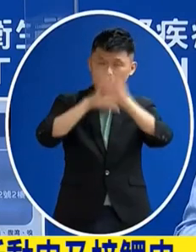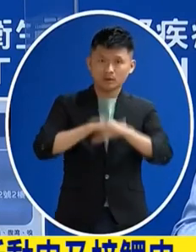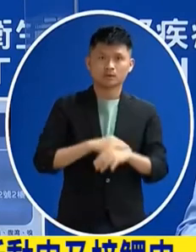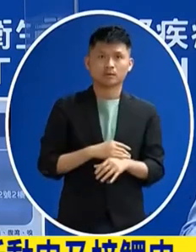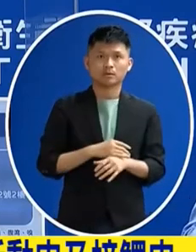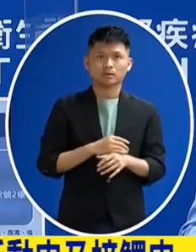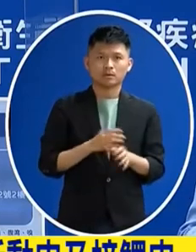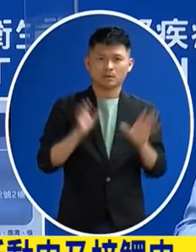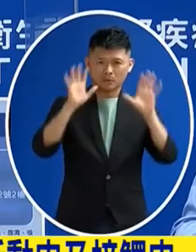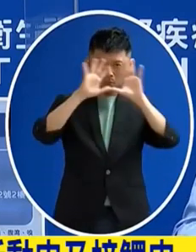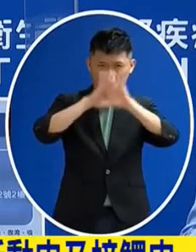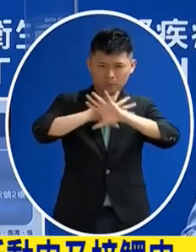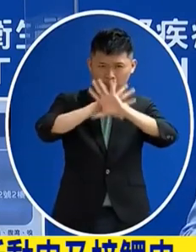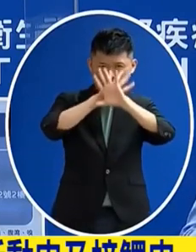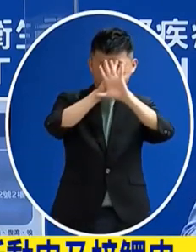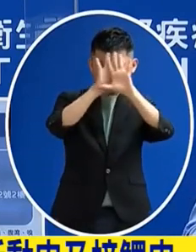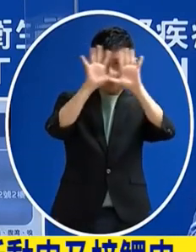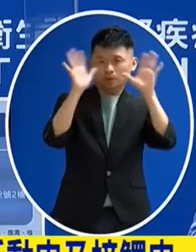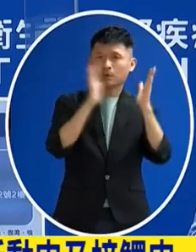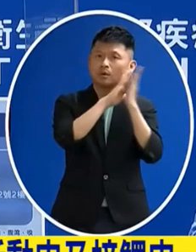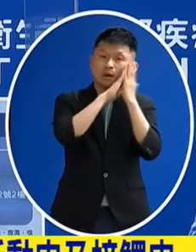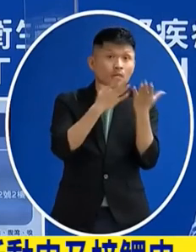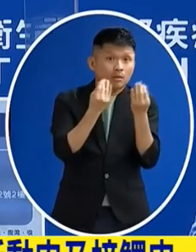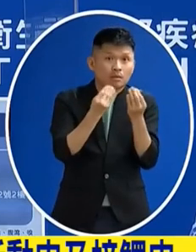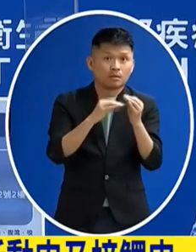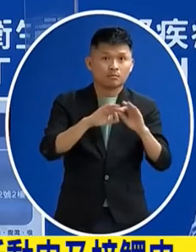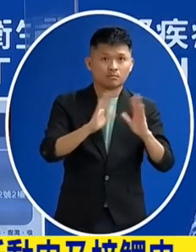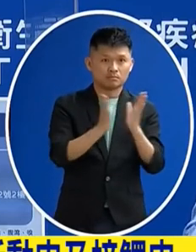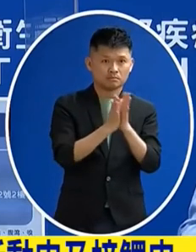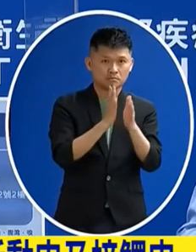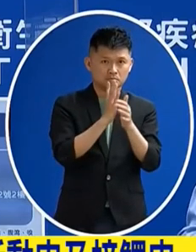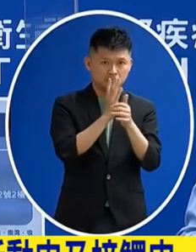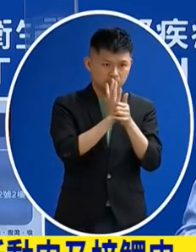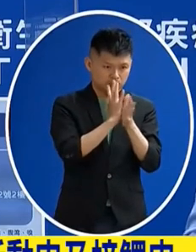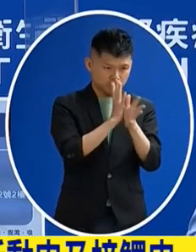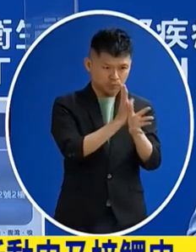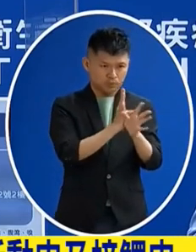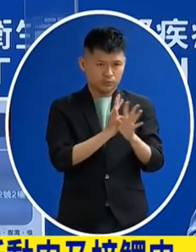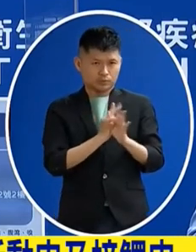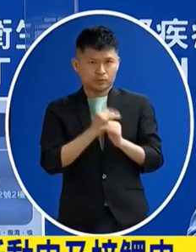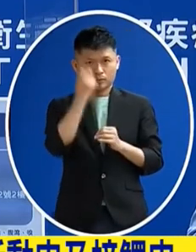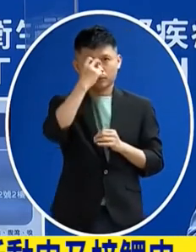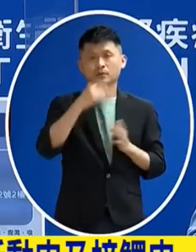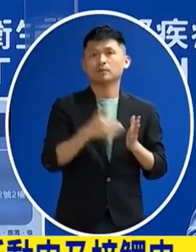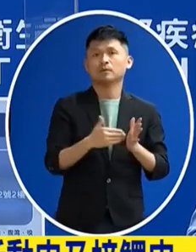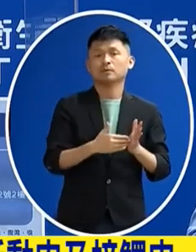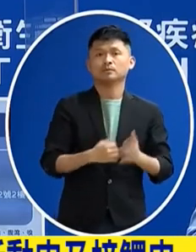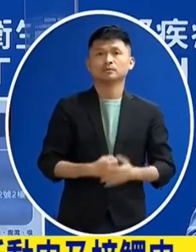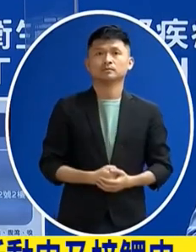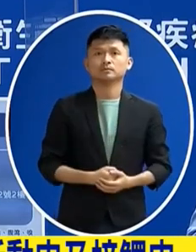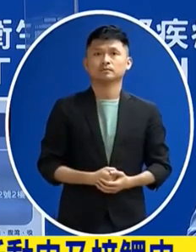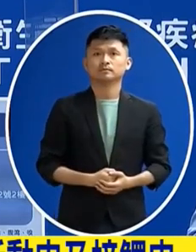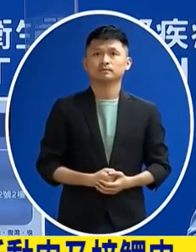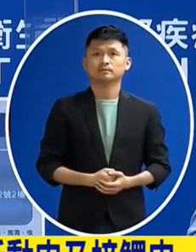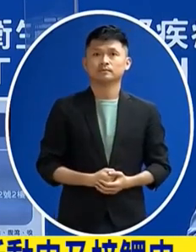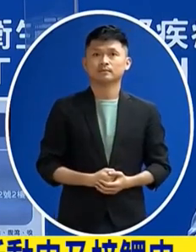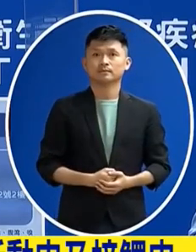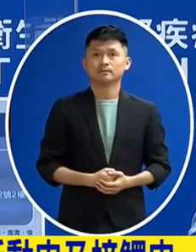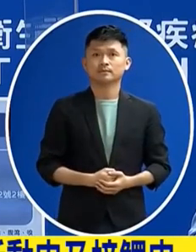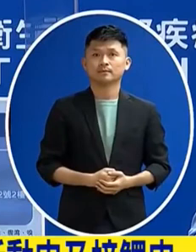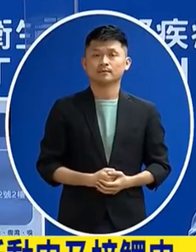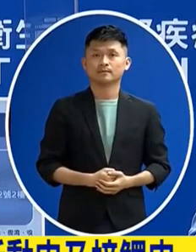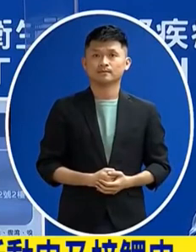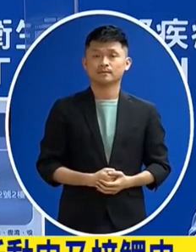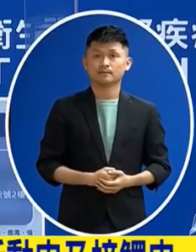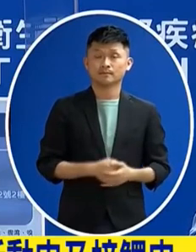都连夜哈都没有睡觉哈，那把这个疫调做得非常的迅速哈。那它这里面